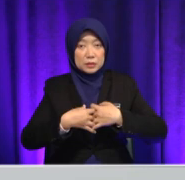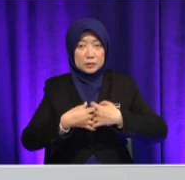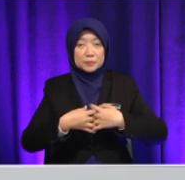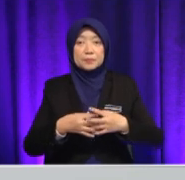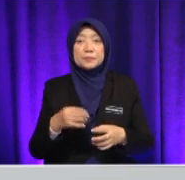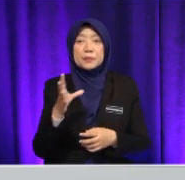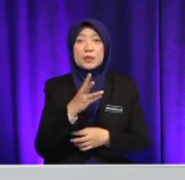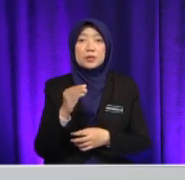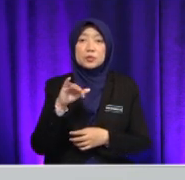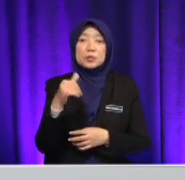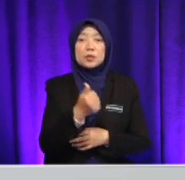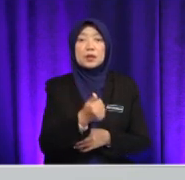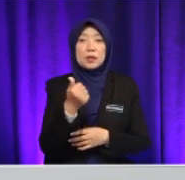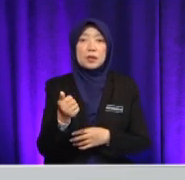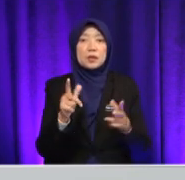seperti